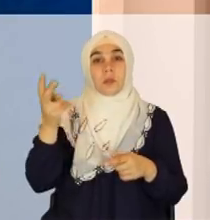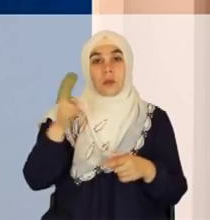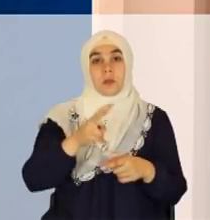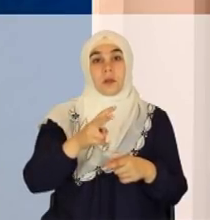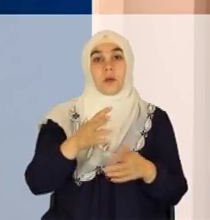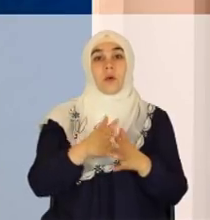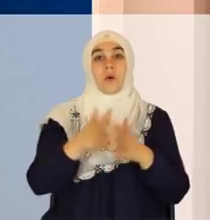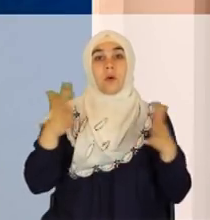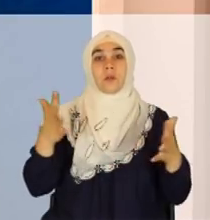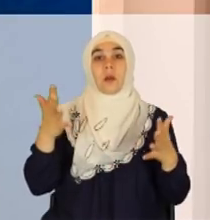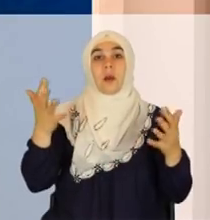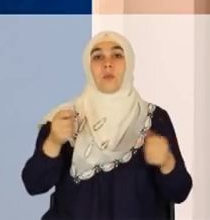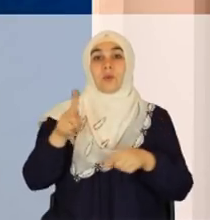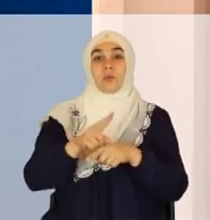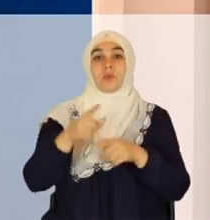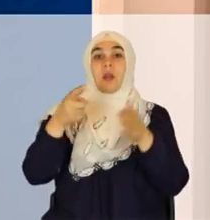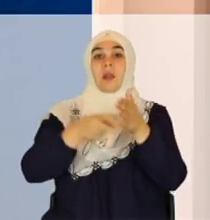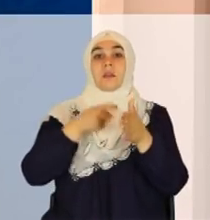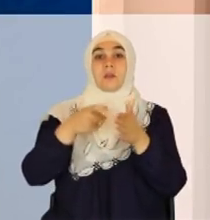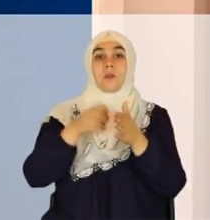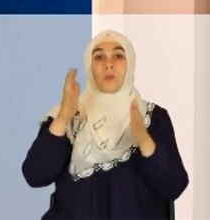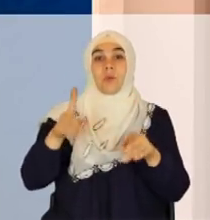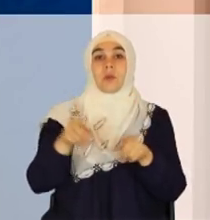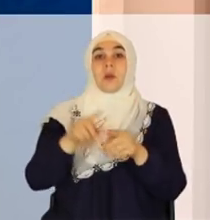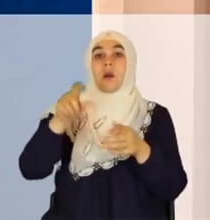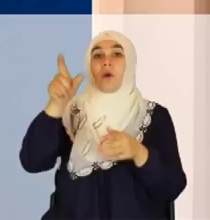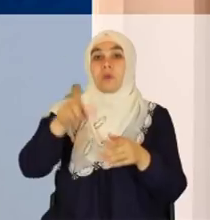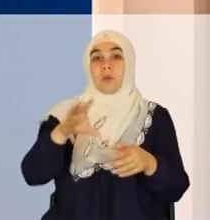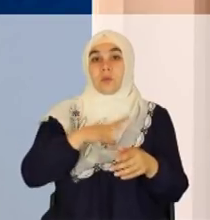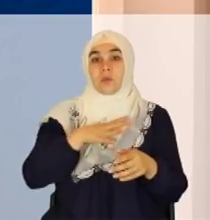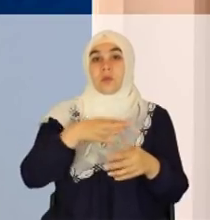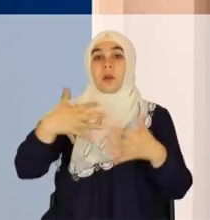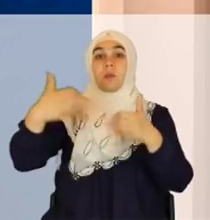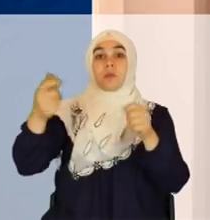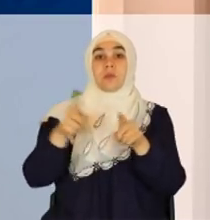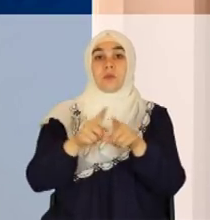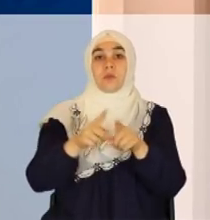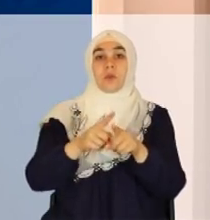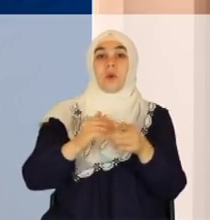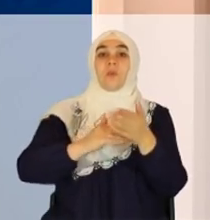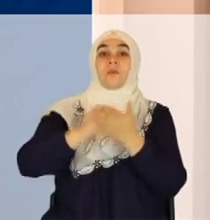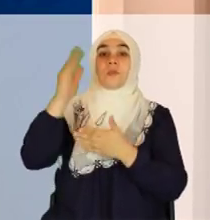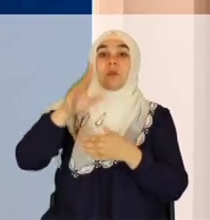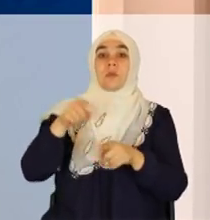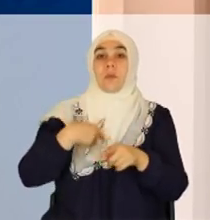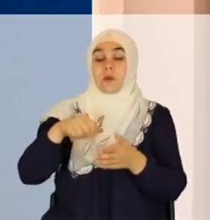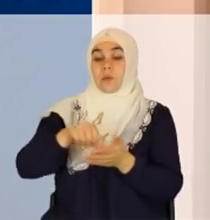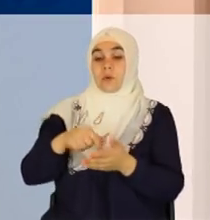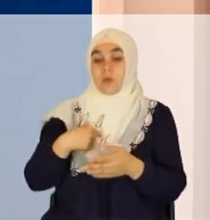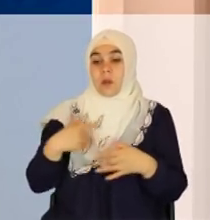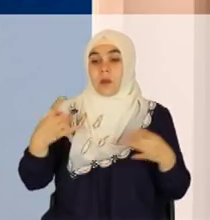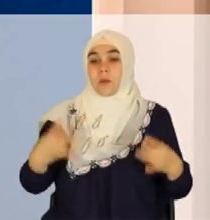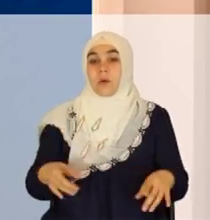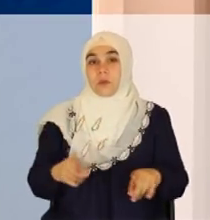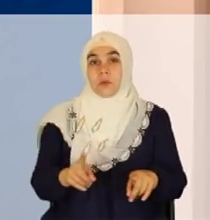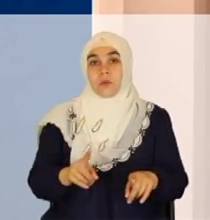cüde katta kabul getirerek ama kabuldeki adamını ya da kabul kuruluşunu, şahsiyeti zor, onu aldı da ozunu yok